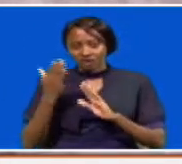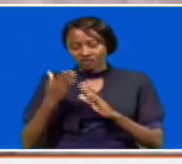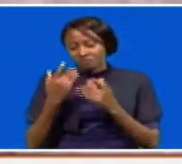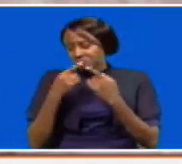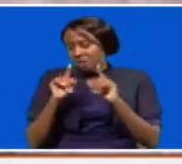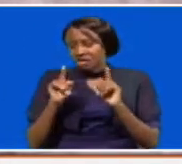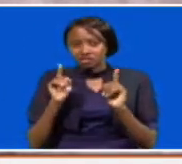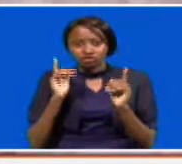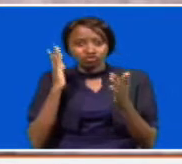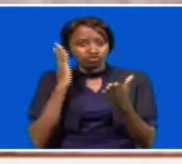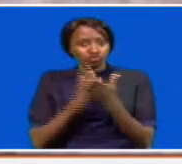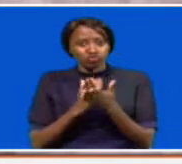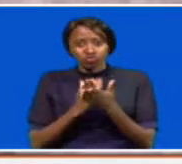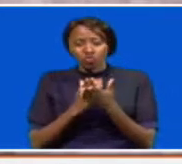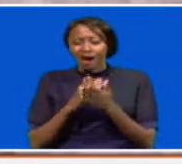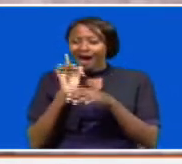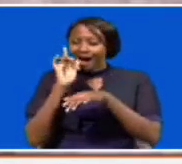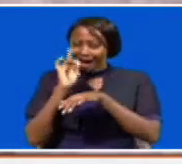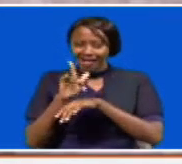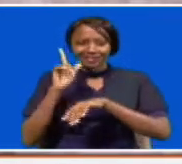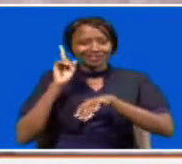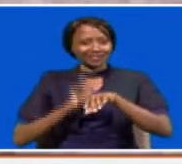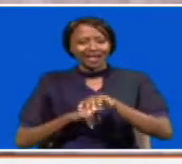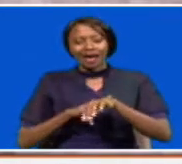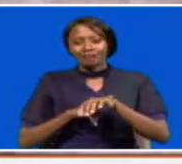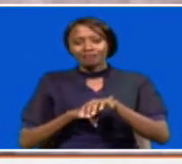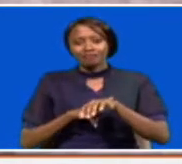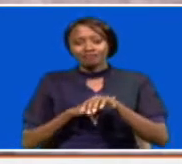case at the earliest possible,